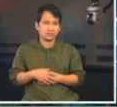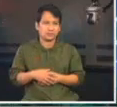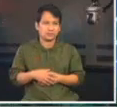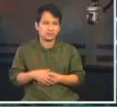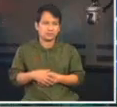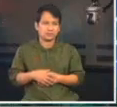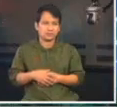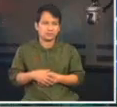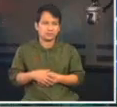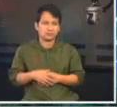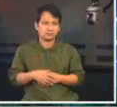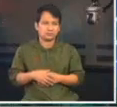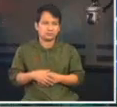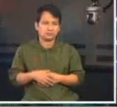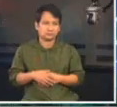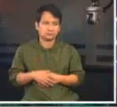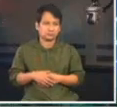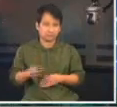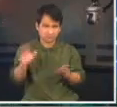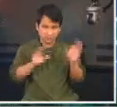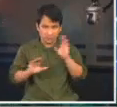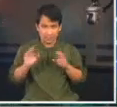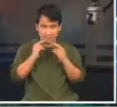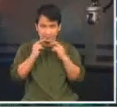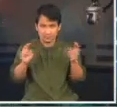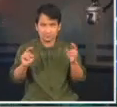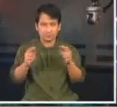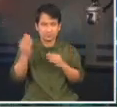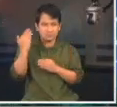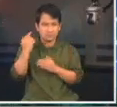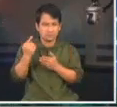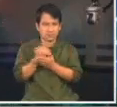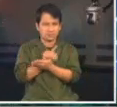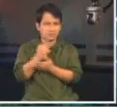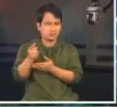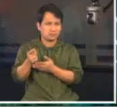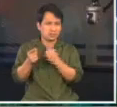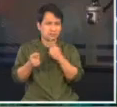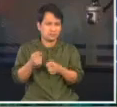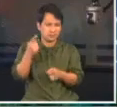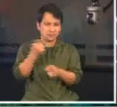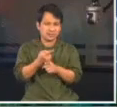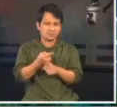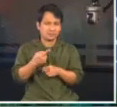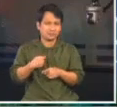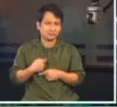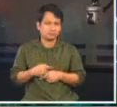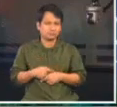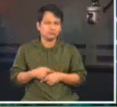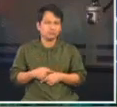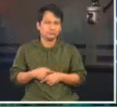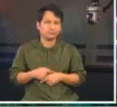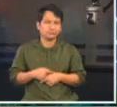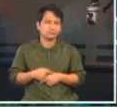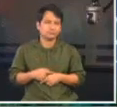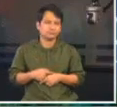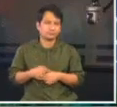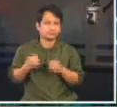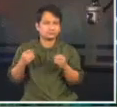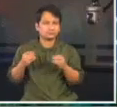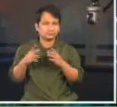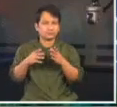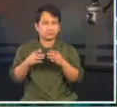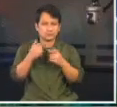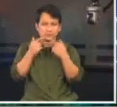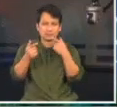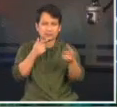sa entertainment. Sa entertainment. Ito na yung sinasabi ko sa'yo last time. Sabi ko na tama ako. Bumuhos na nga po ang